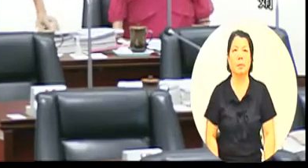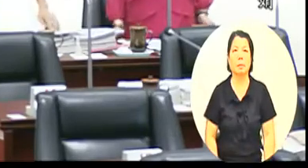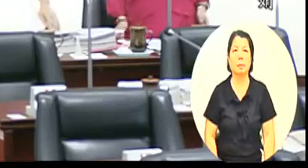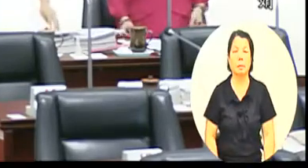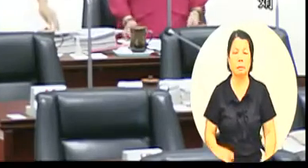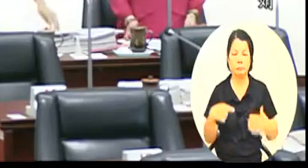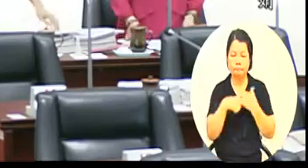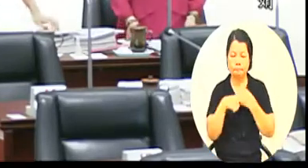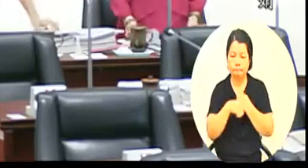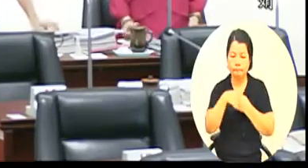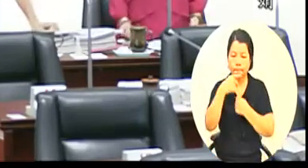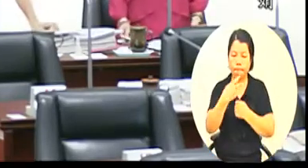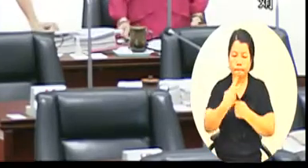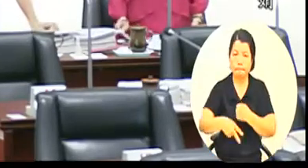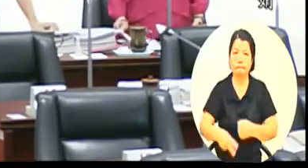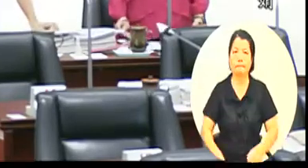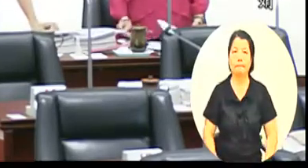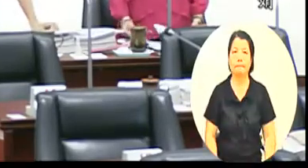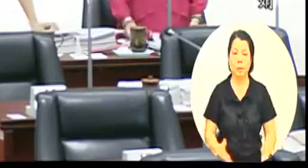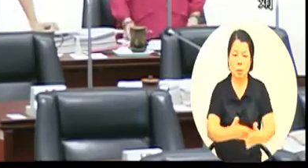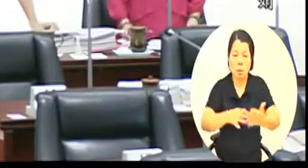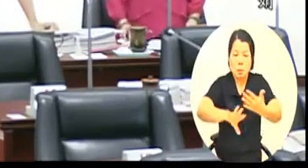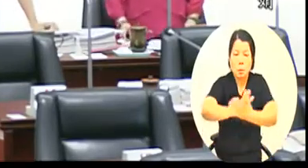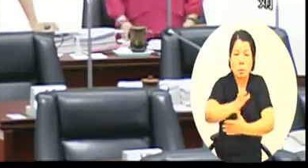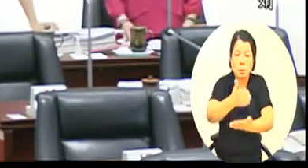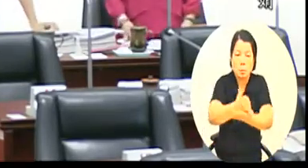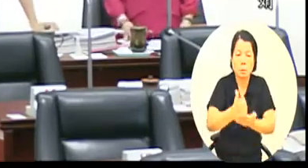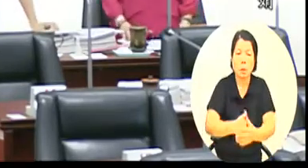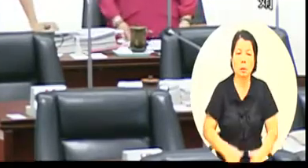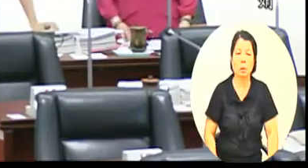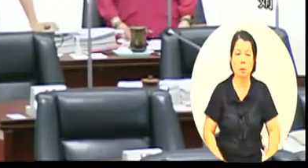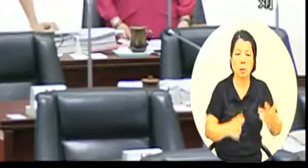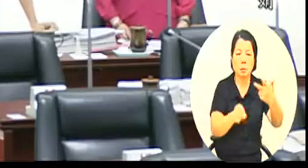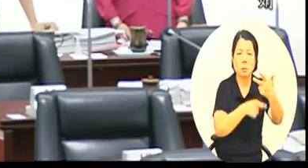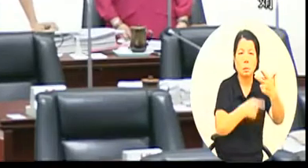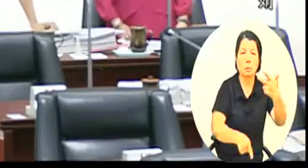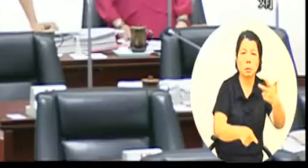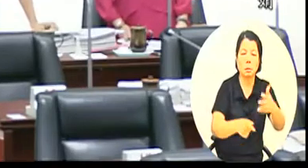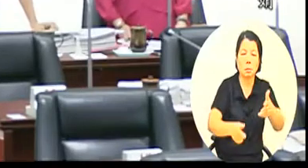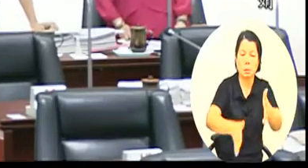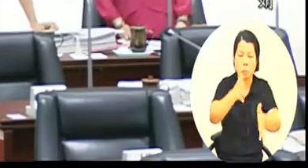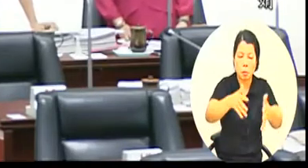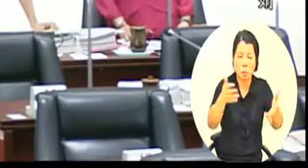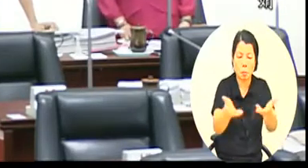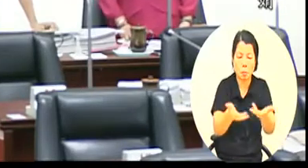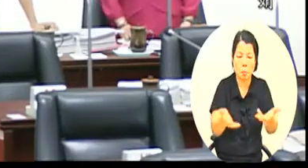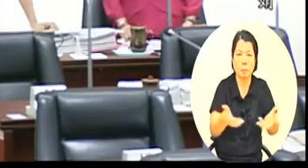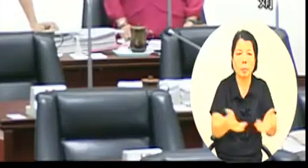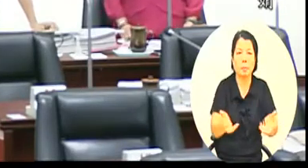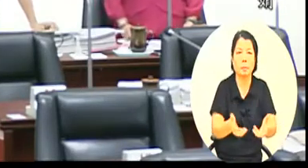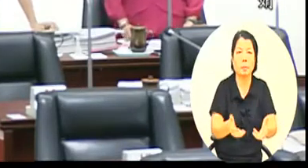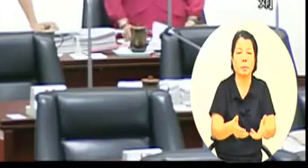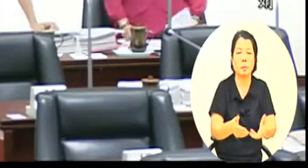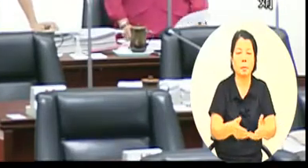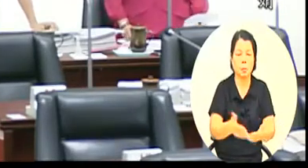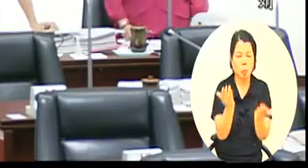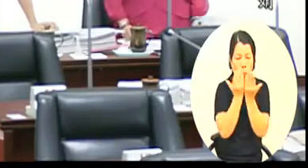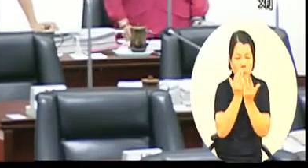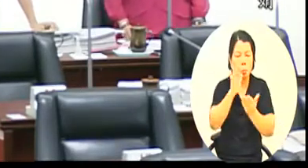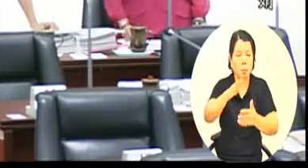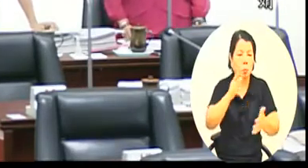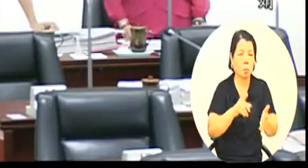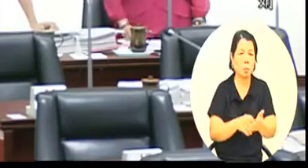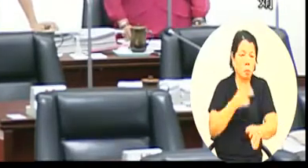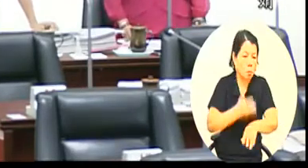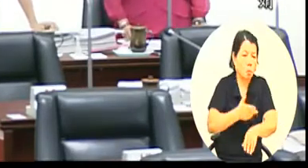刚才已经跟你讲过了，你在外聘的10个专家有7个是建筑背景啊。我告诉你，如果我们的都发局